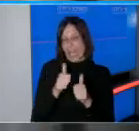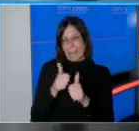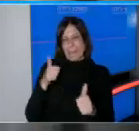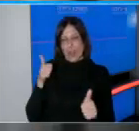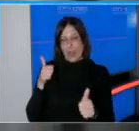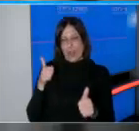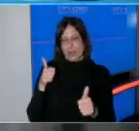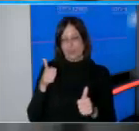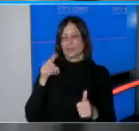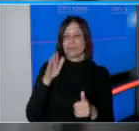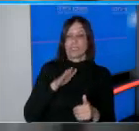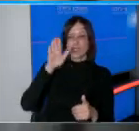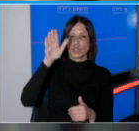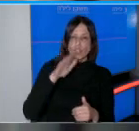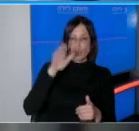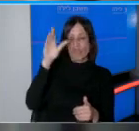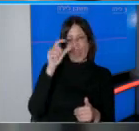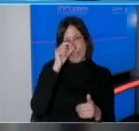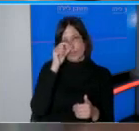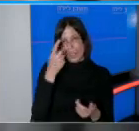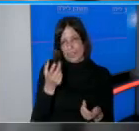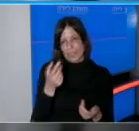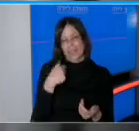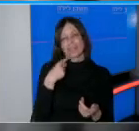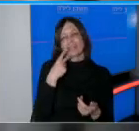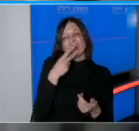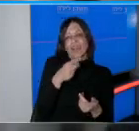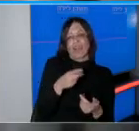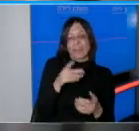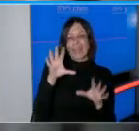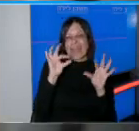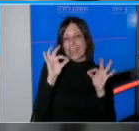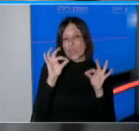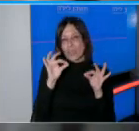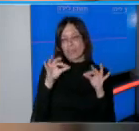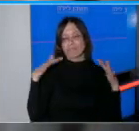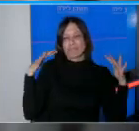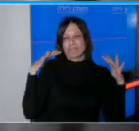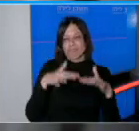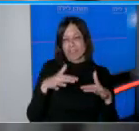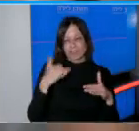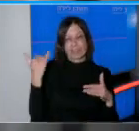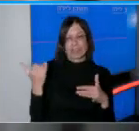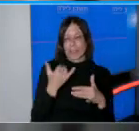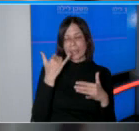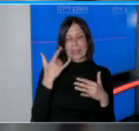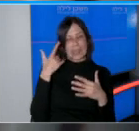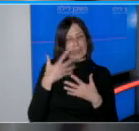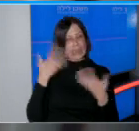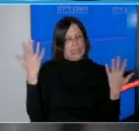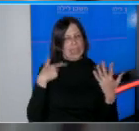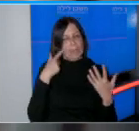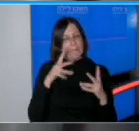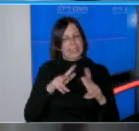הארוכים, בשדות התעופה, לאבו דאבי, אתה אולי תראה אותם בקניונים העמוסים שכל הזמן מתפארים בזה שזה מראה על